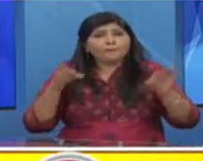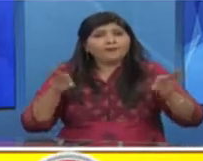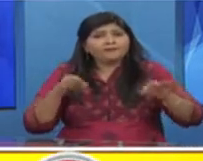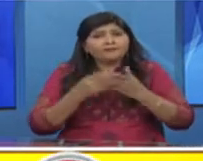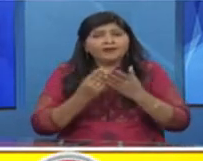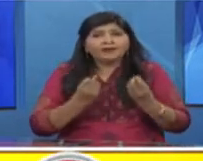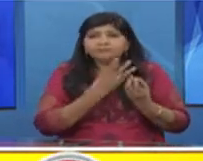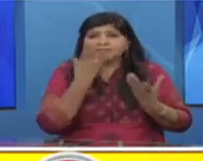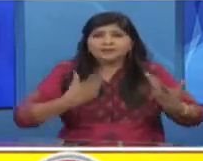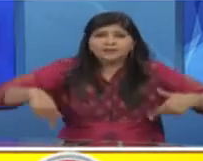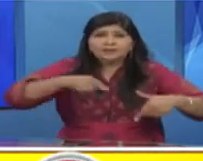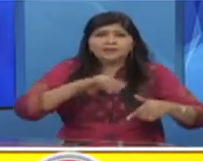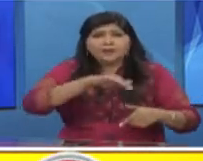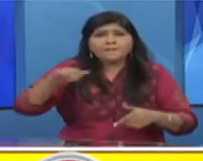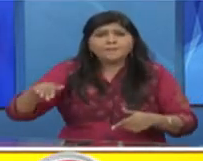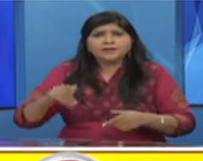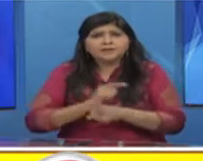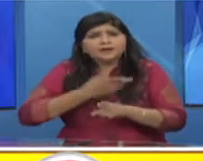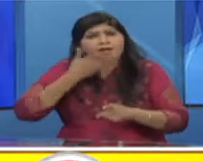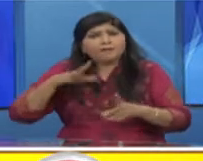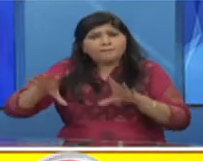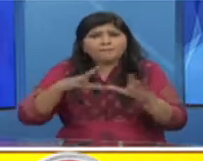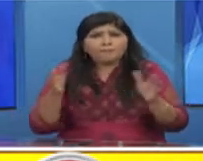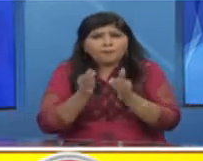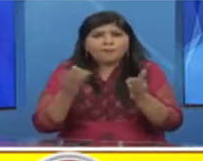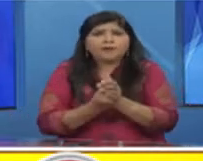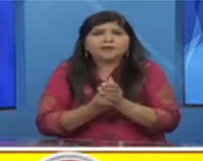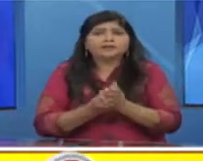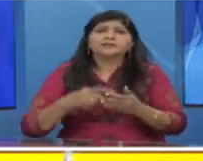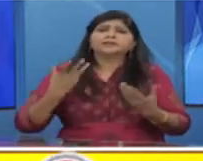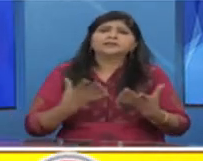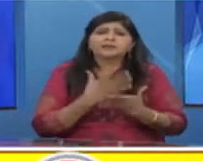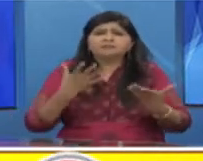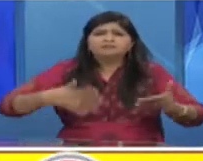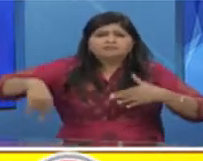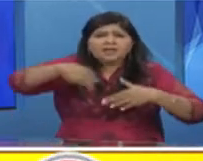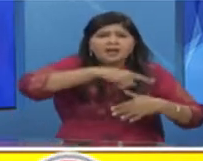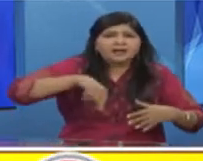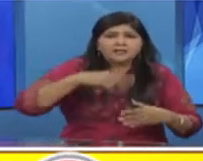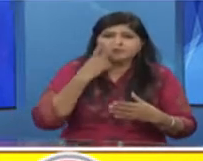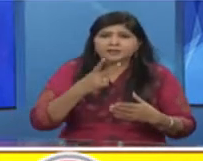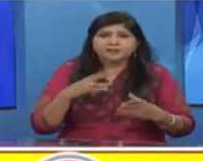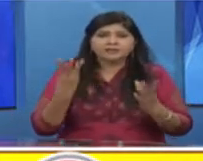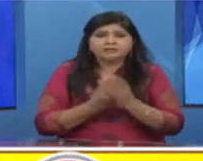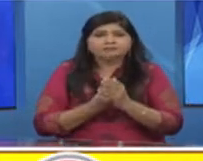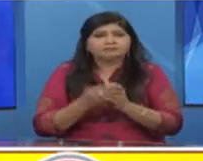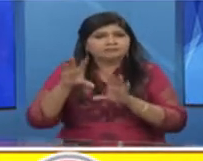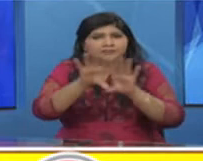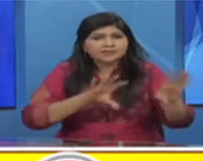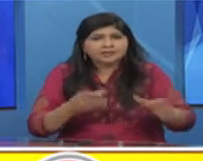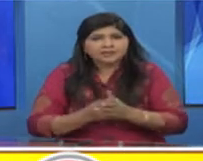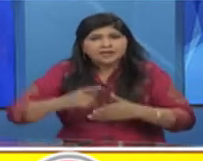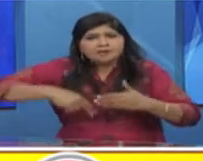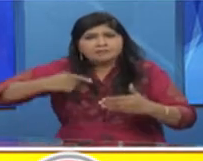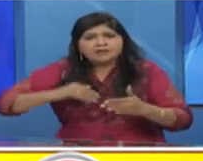सफारी, चिल्ड्रन न्यूट्रिशन पार्क, एकता नर्सरी, ऐसे अनेक आकर्षण के केंद्र